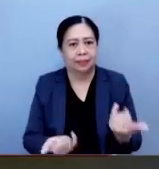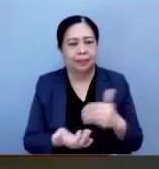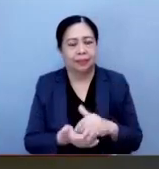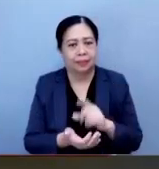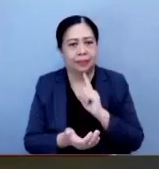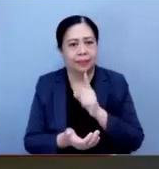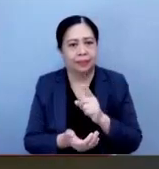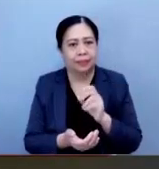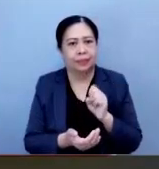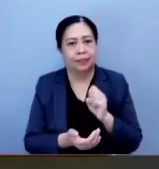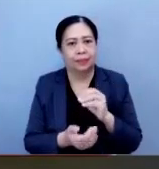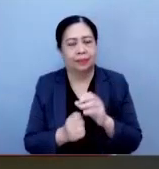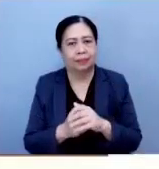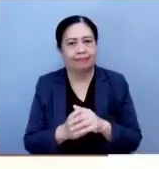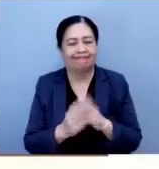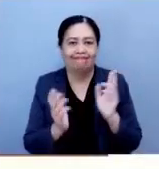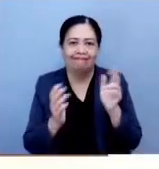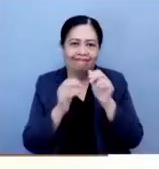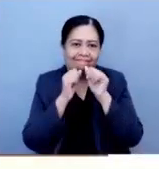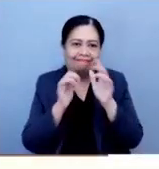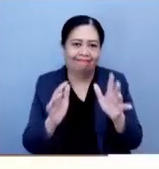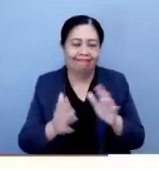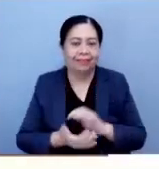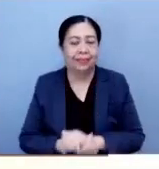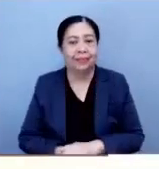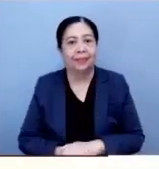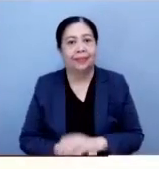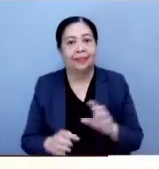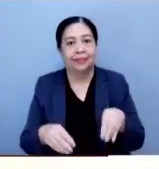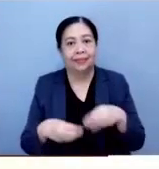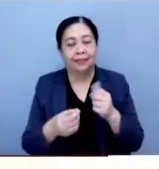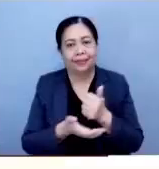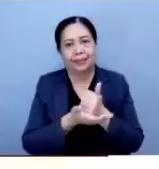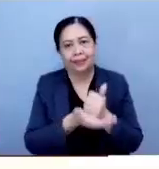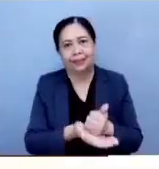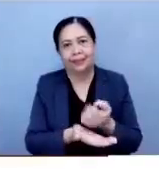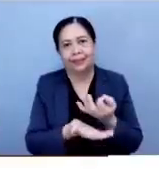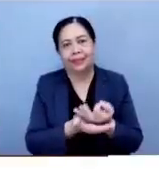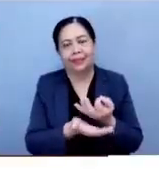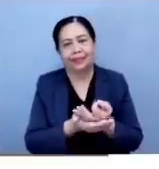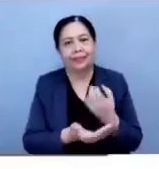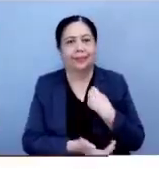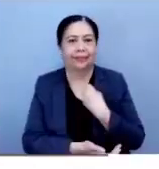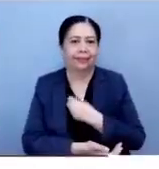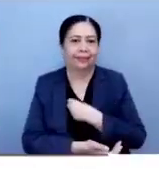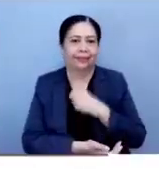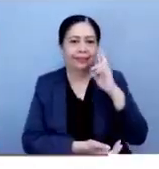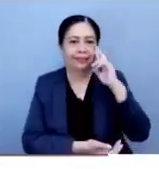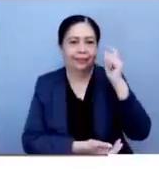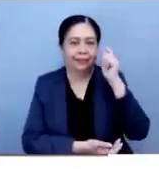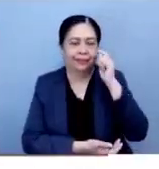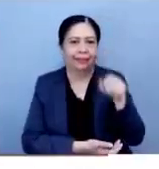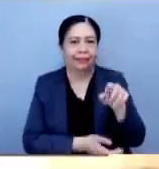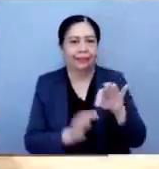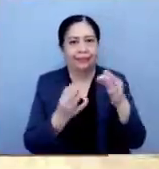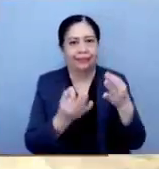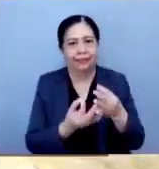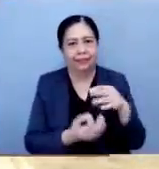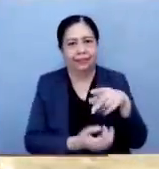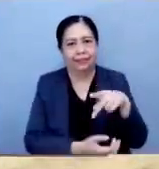Kaya blessings po. Nagbigay rin ng tulong pinansyal si Senator Tulfo sa pamilya